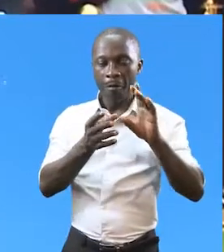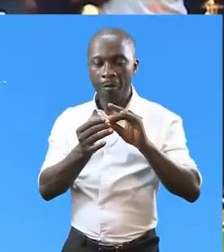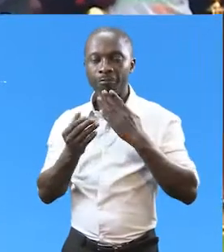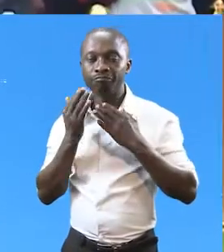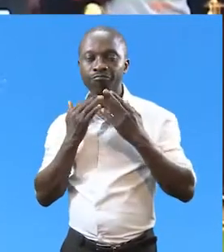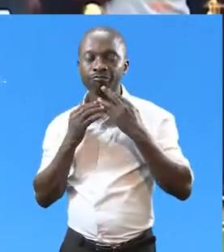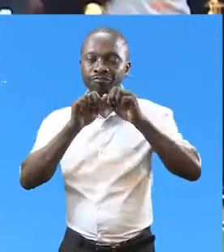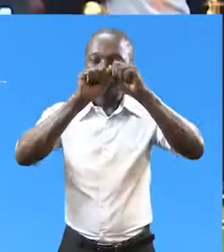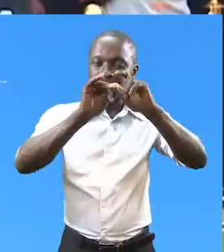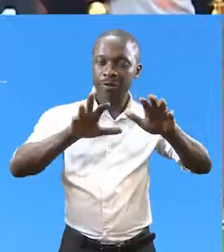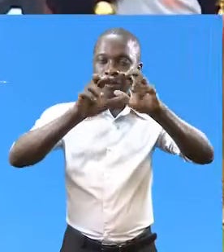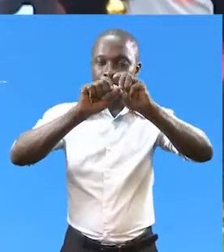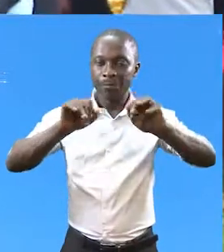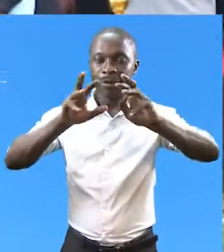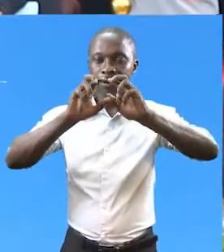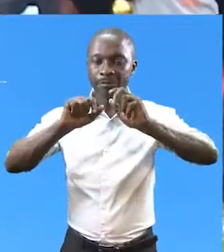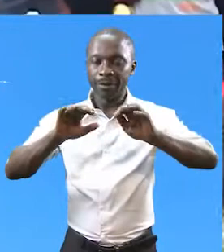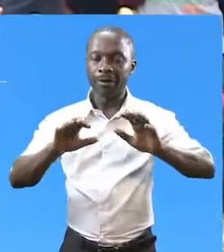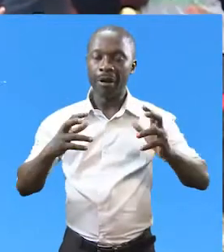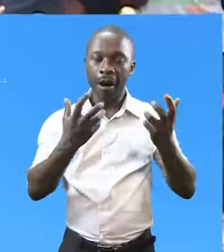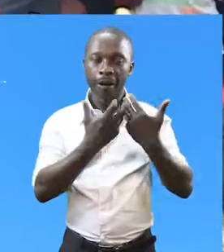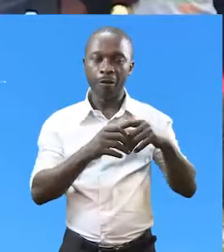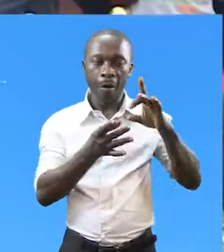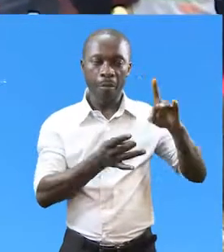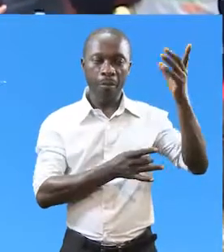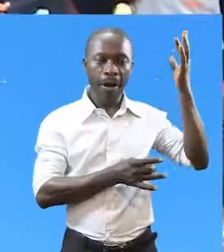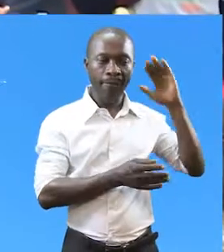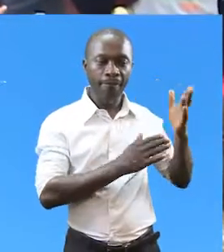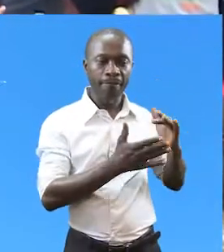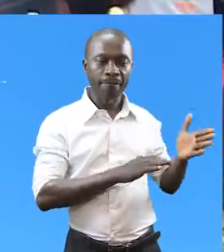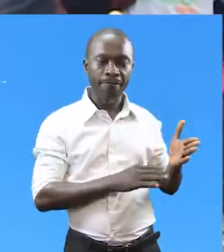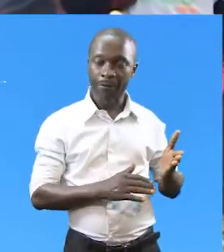bénédictions ancestrale. Soyez en remerciés, majestueux.